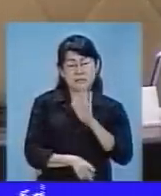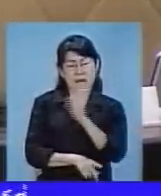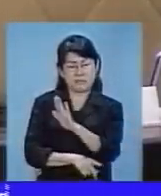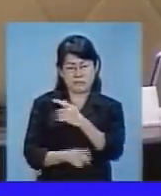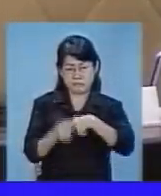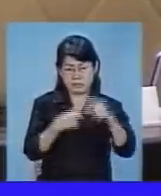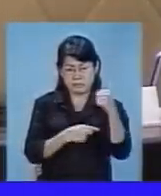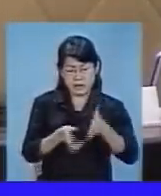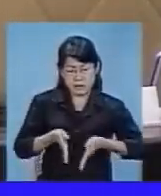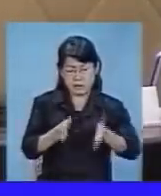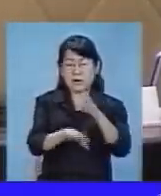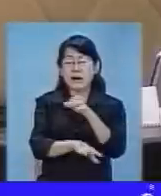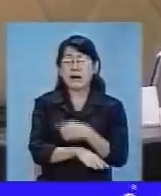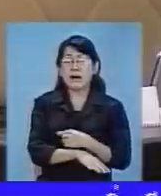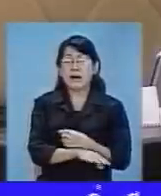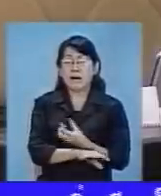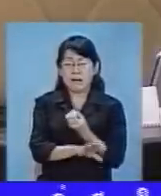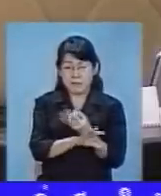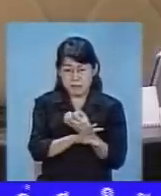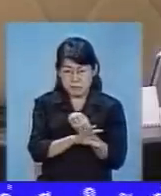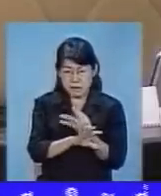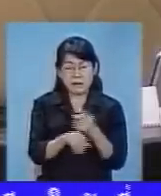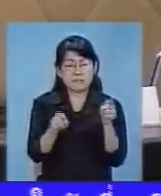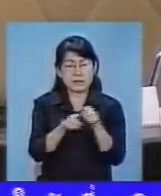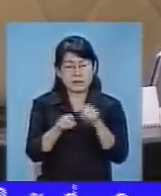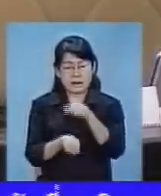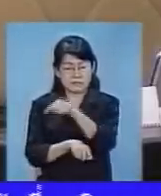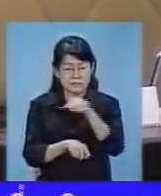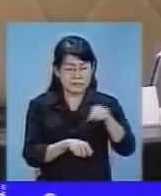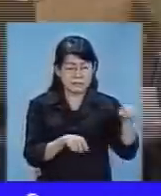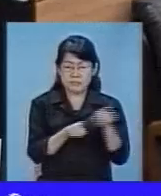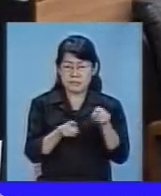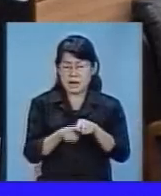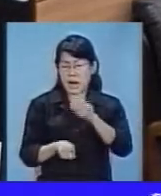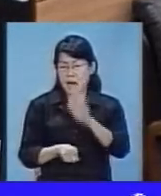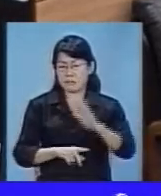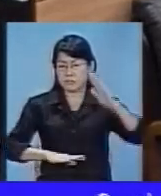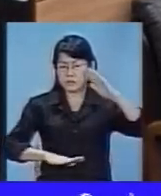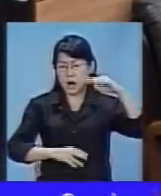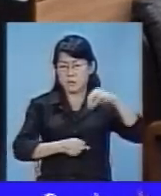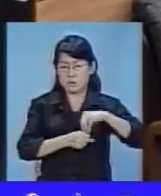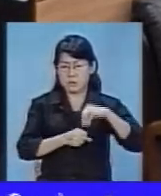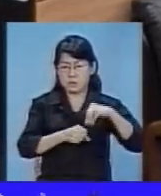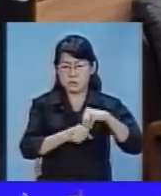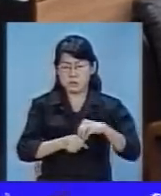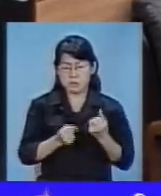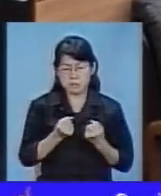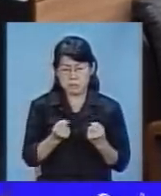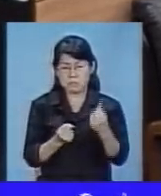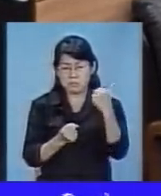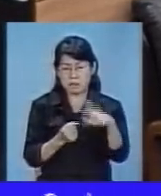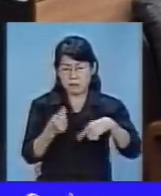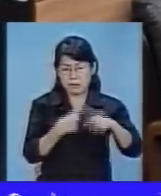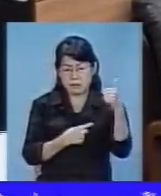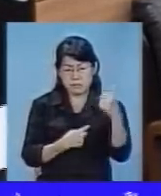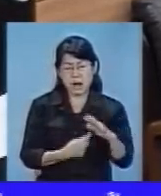ตรงเพชรบุรีตรงบริเวณตรงอีกจุดหนึ่งก็ไม่เข้าฮะ2-3ที่ท่านไม่สามารถเข้าได้นะครับเป็น